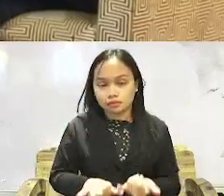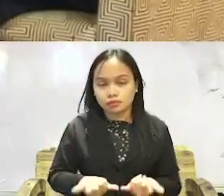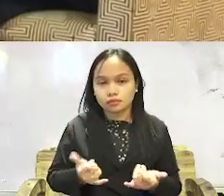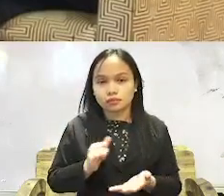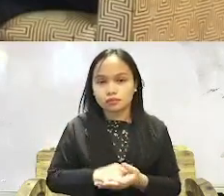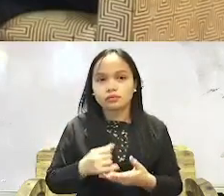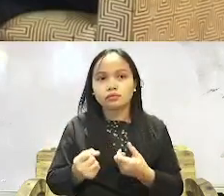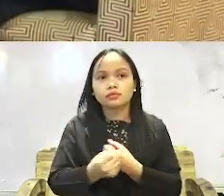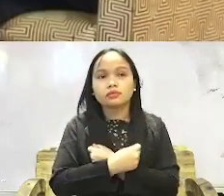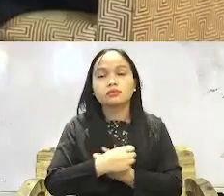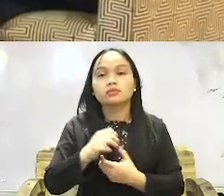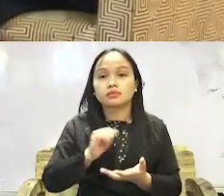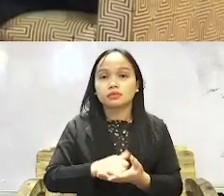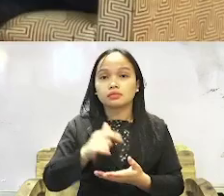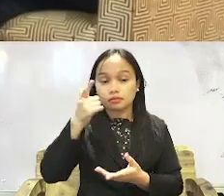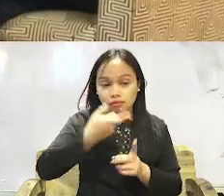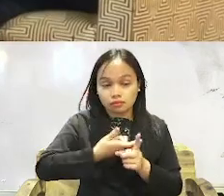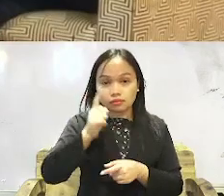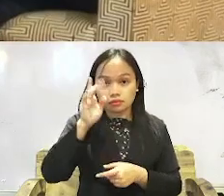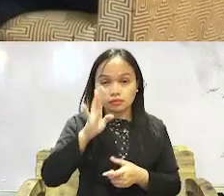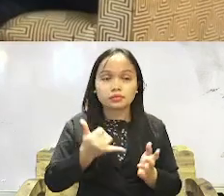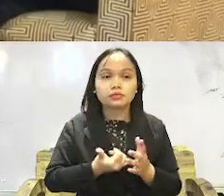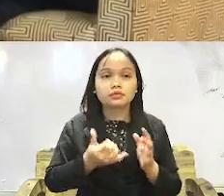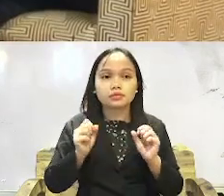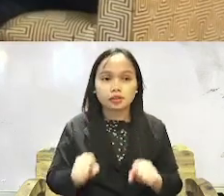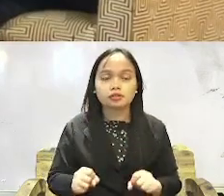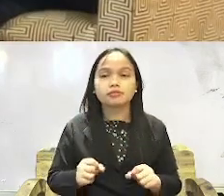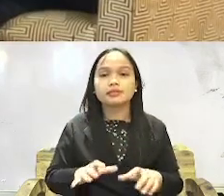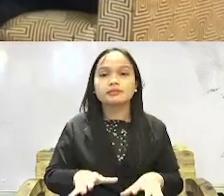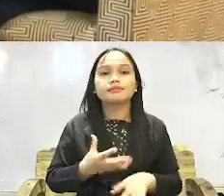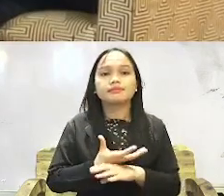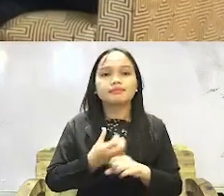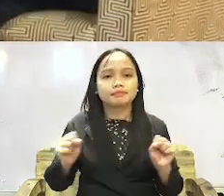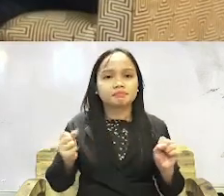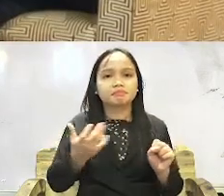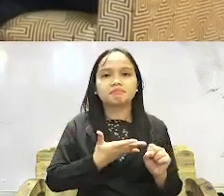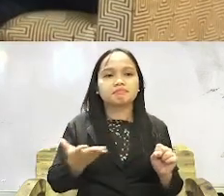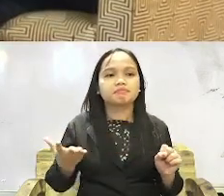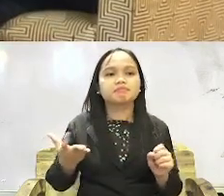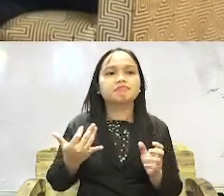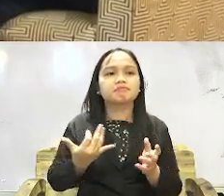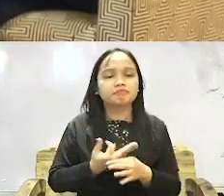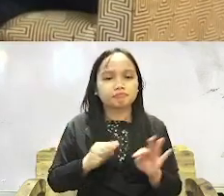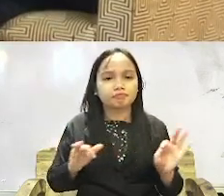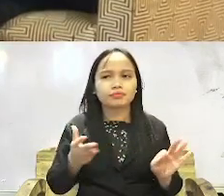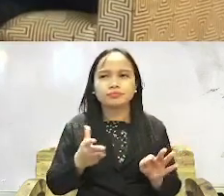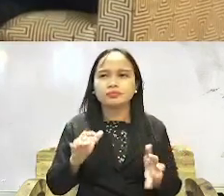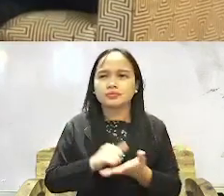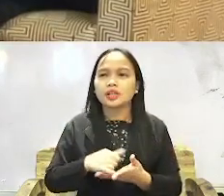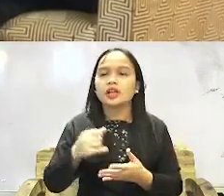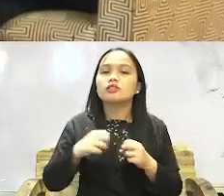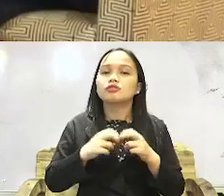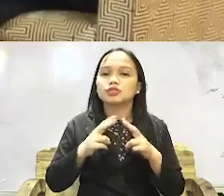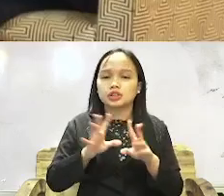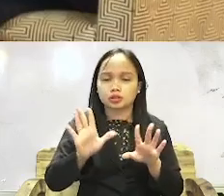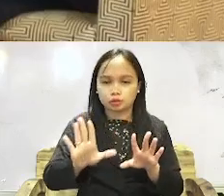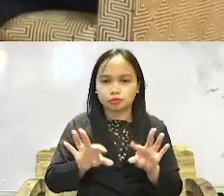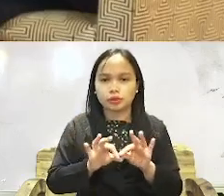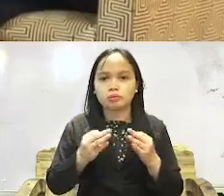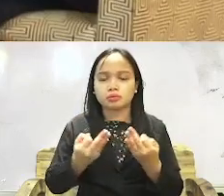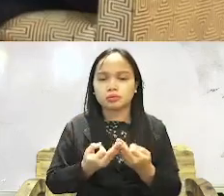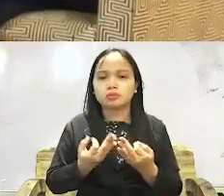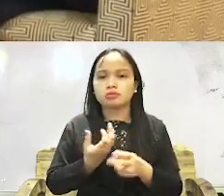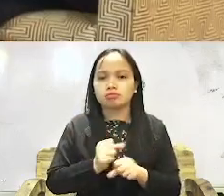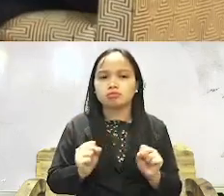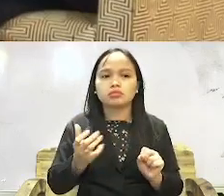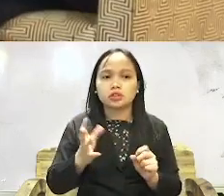Diyos, it will lift you up. And of course, pag hindi lang ikaw ang ililift niyan, Team Focus, pati pamilya mo, Team Focus.